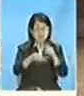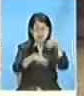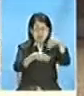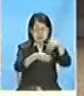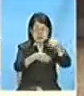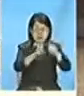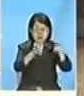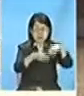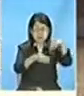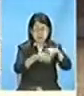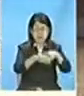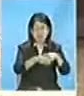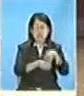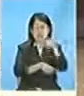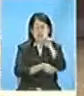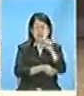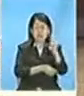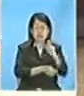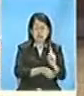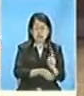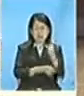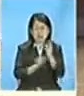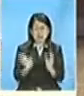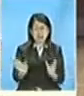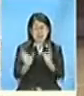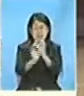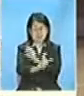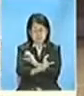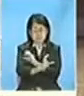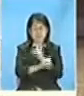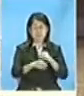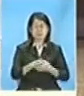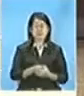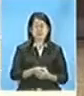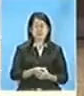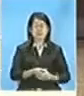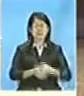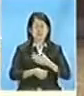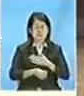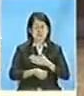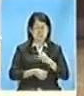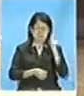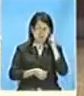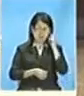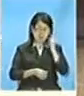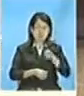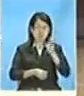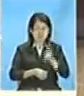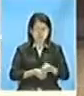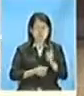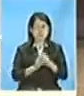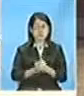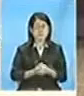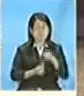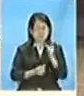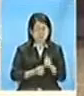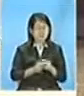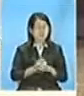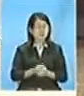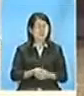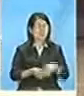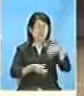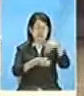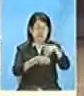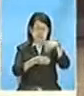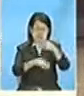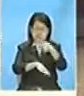าที่มาจากการเลือกตั้งชุดใหม่เข้ามาทำหน้าที่เมื่อใดผมเห็นควรให้มีการจัดให้มีการเลือกตั้ง